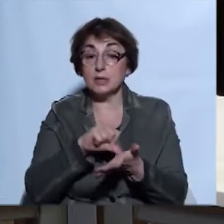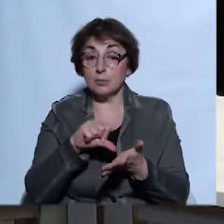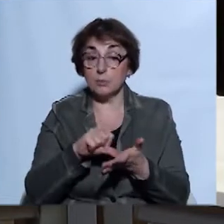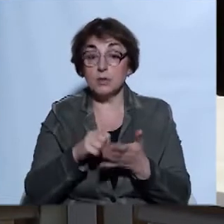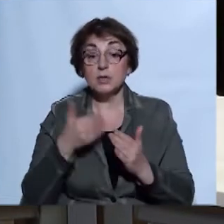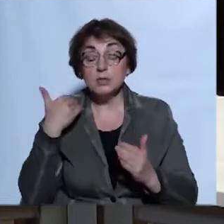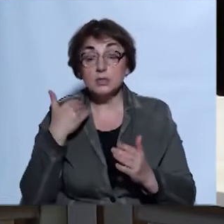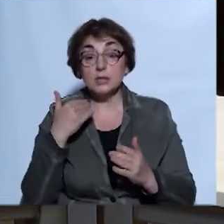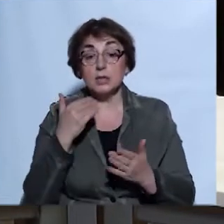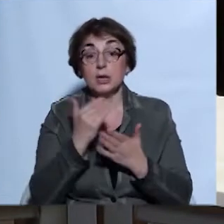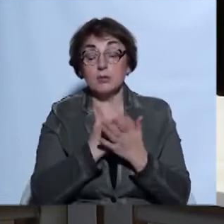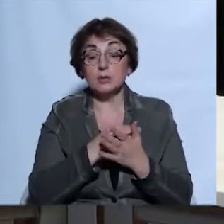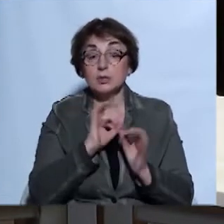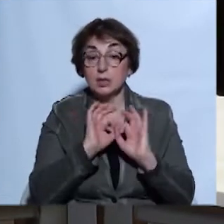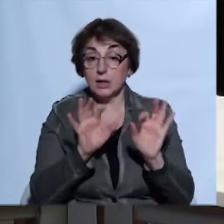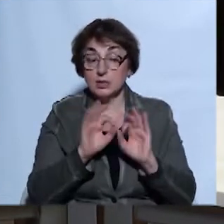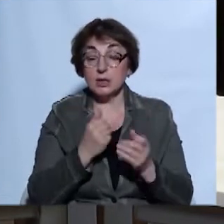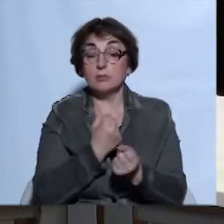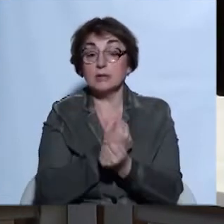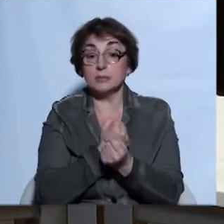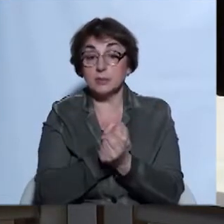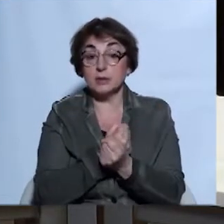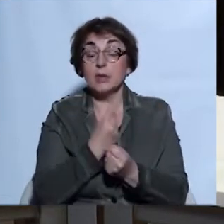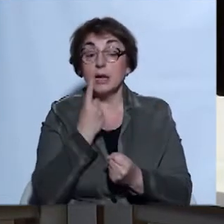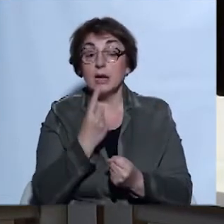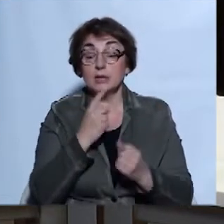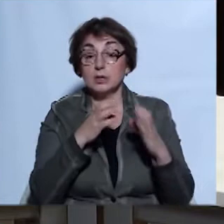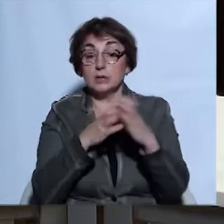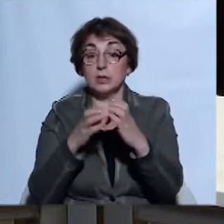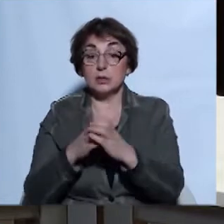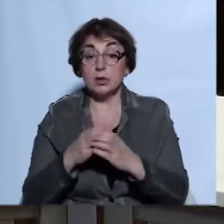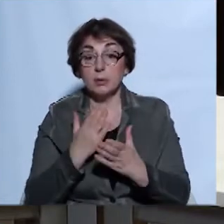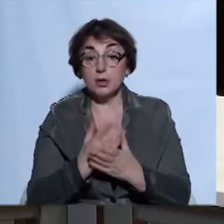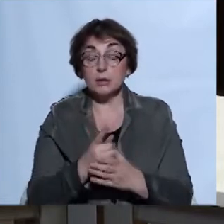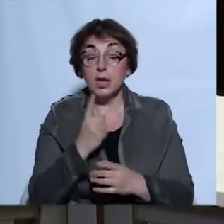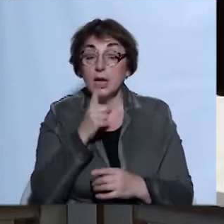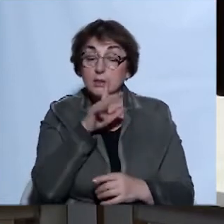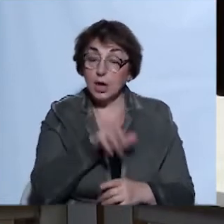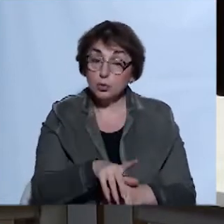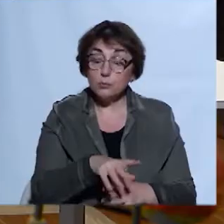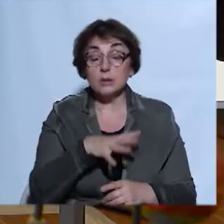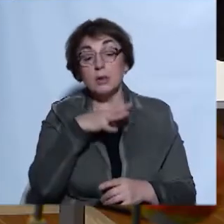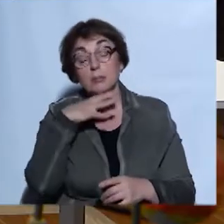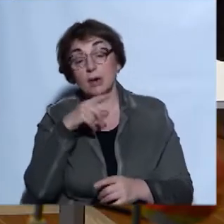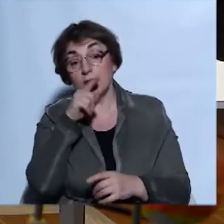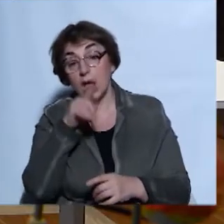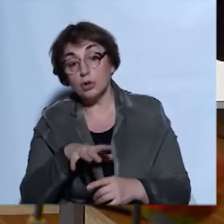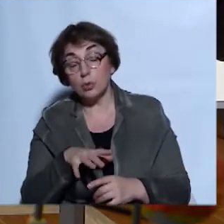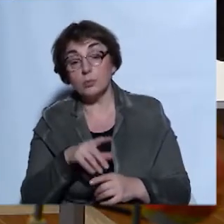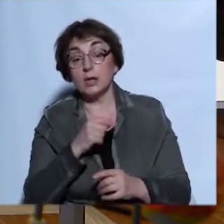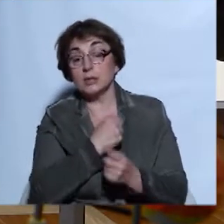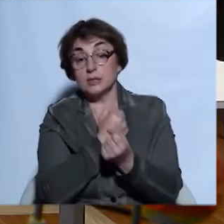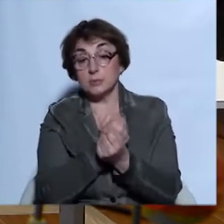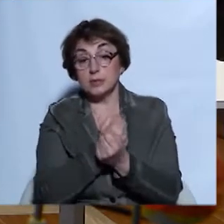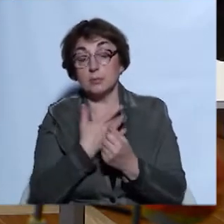გაკვეთილზე ვისწავლეთ სპირტები და თქვით რომ ერთ-ერთი კლასიფიკაცია სპირტებისა ეს იყო ერთატომიანი და მრავალატომიანი სპირტები. მე